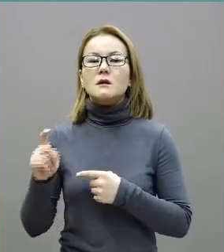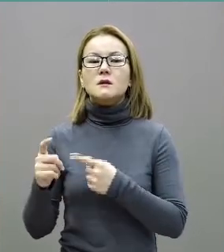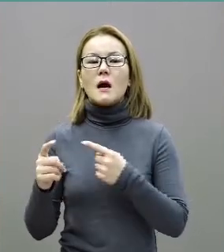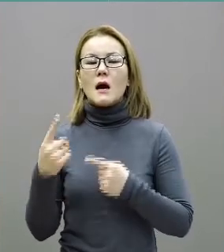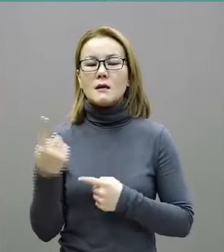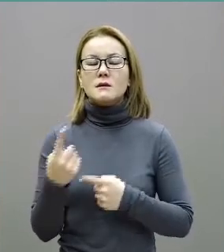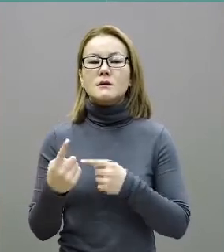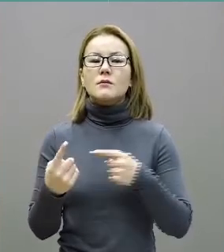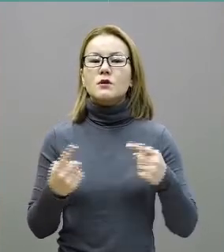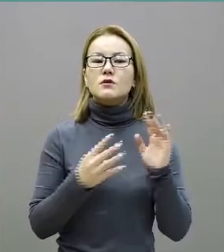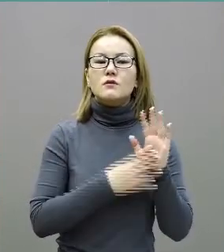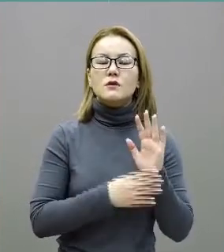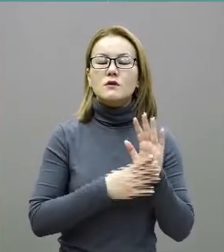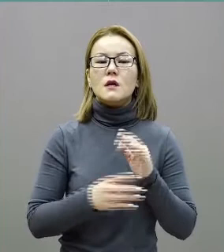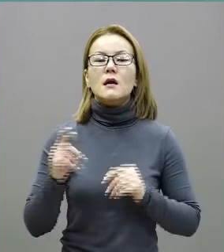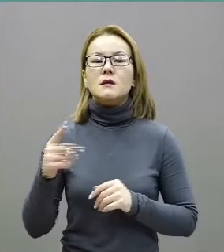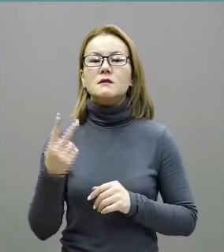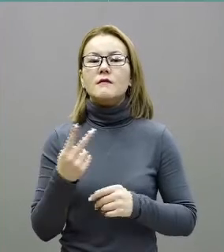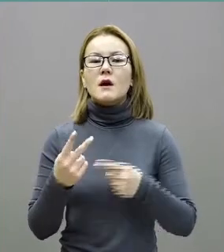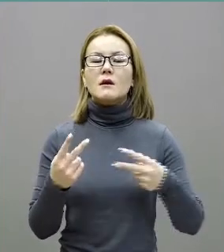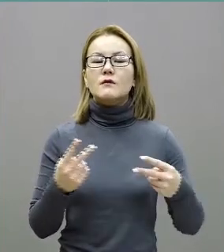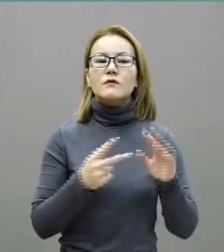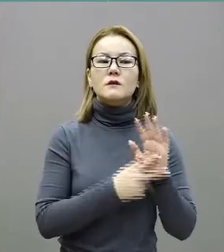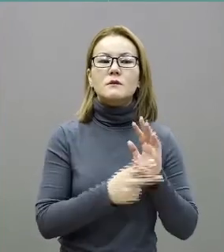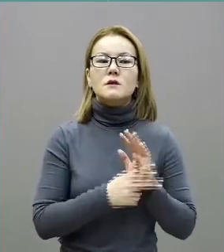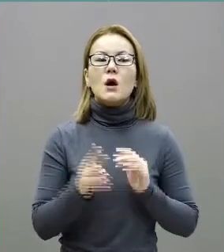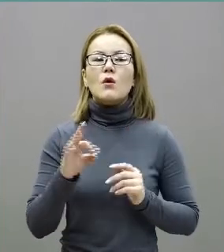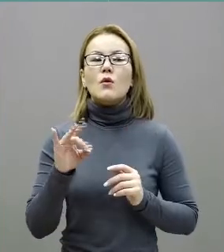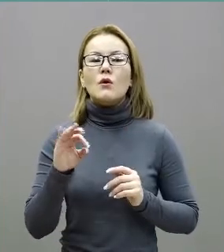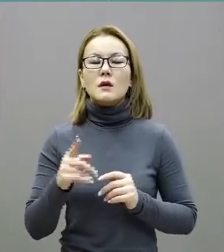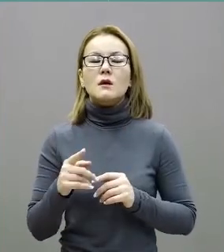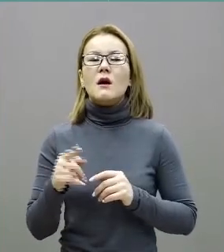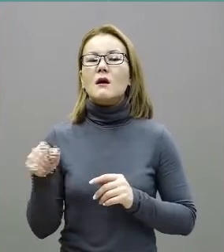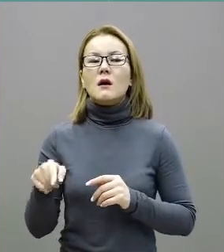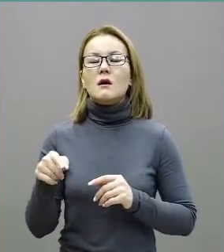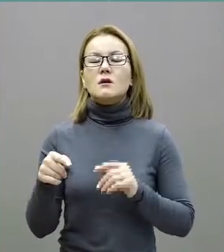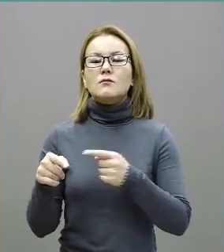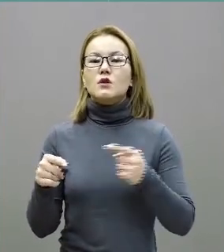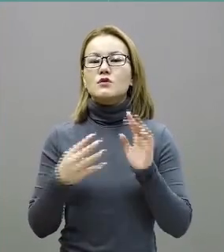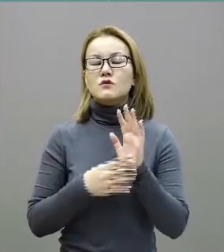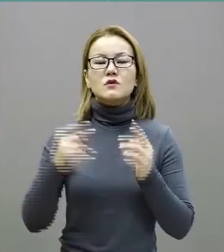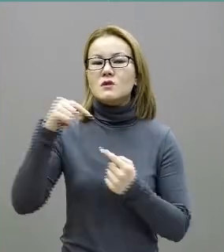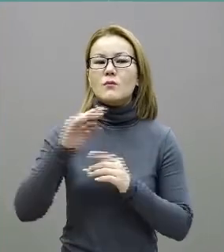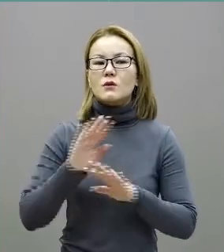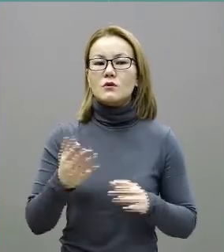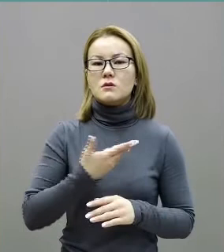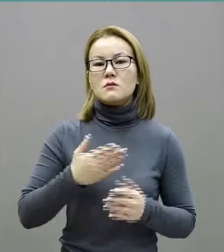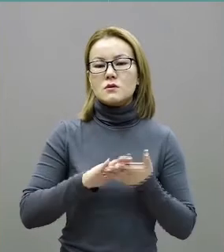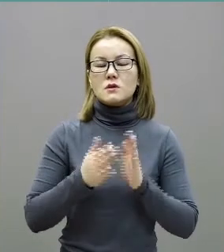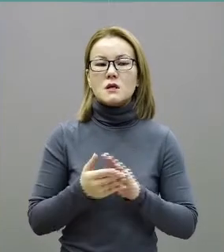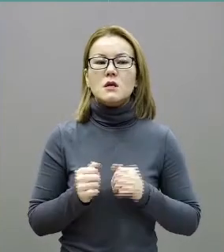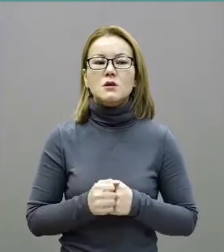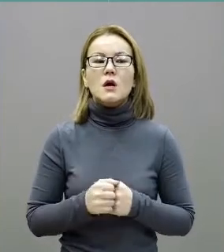90 x 2 равно 80 корень x равна и -90 не удовлетворяют условию нашей задачи